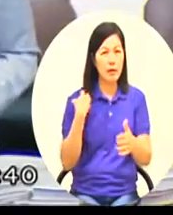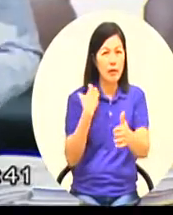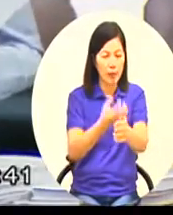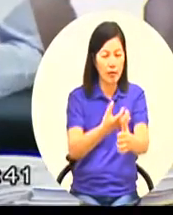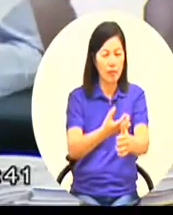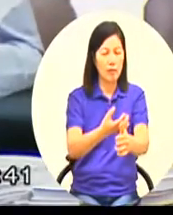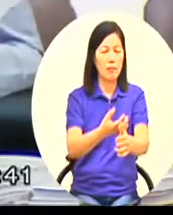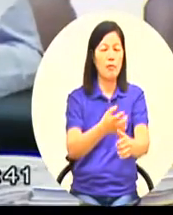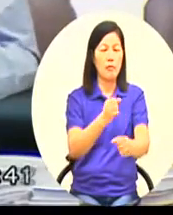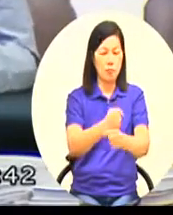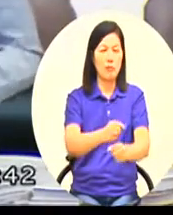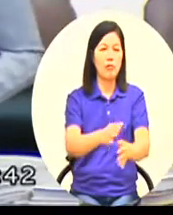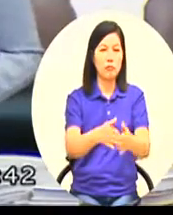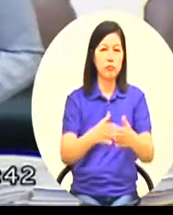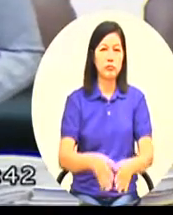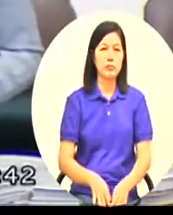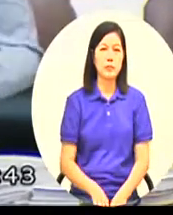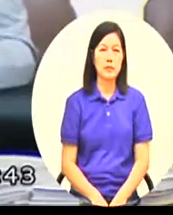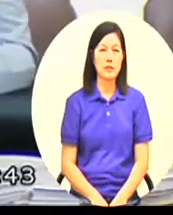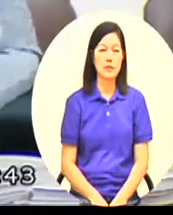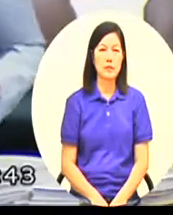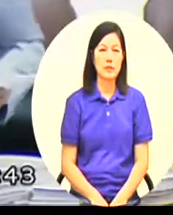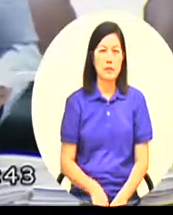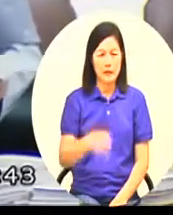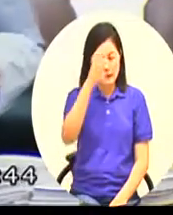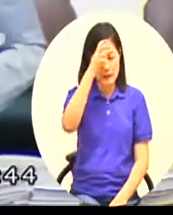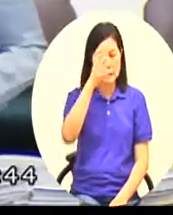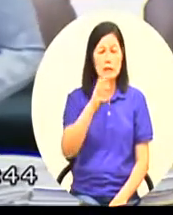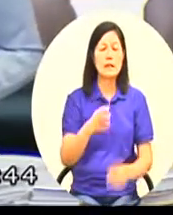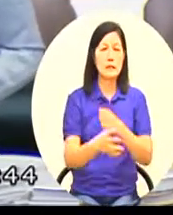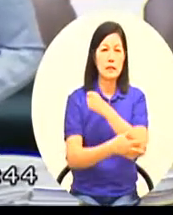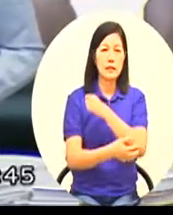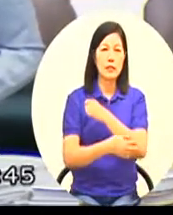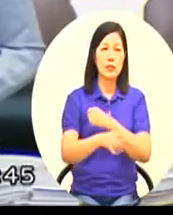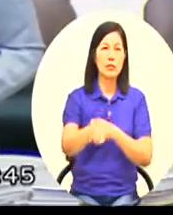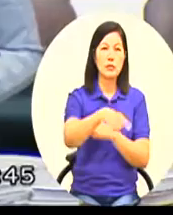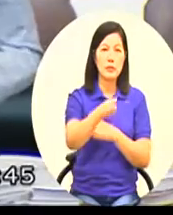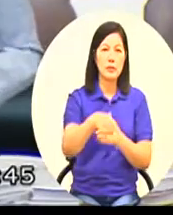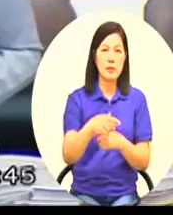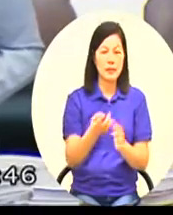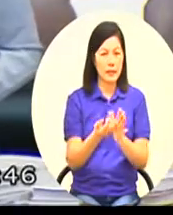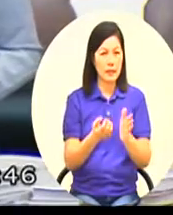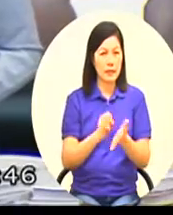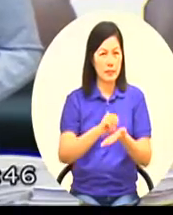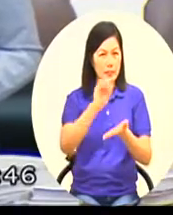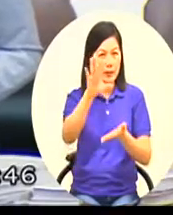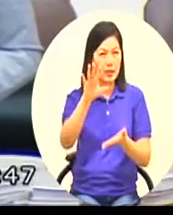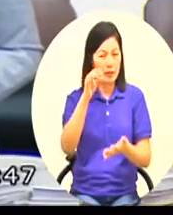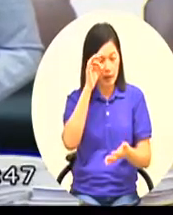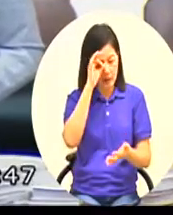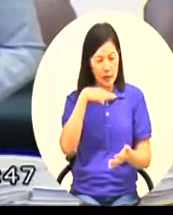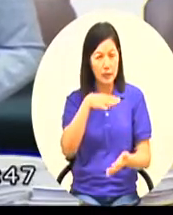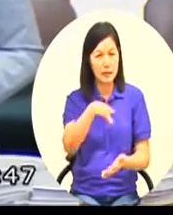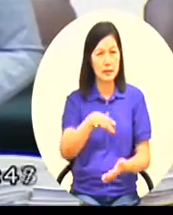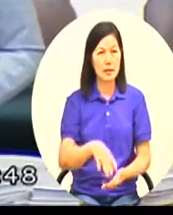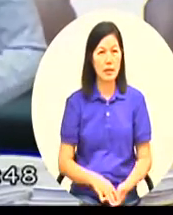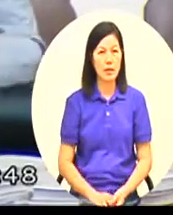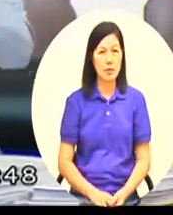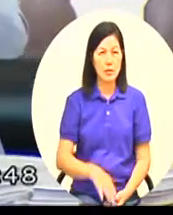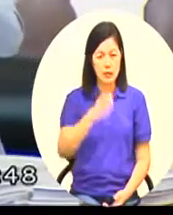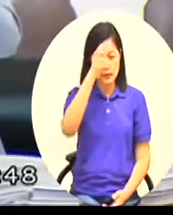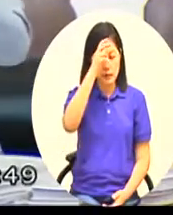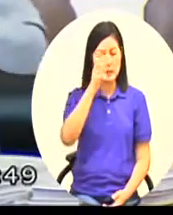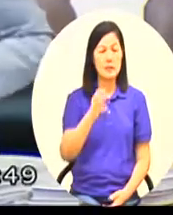想我们的警察同仁到我们在看到我们的局长的报告，我们也知道我们警察同仁的除